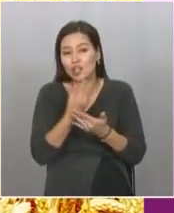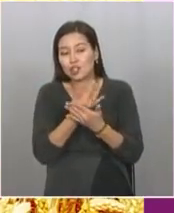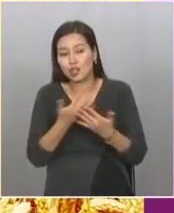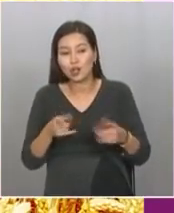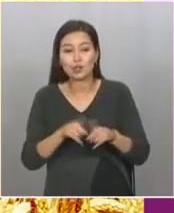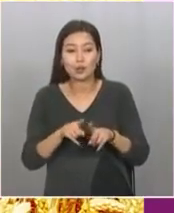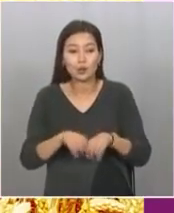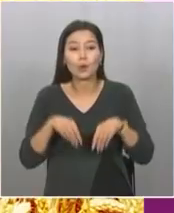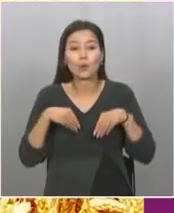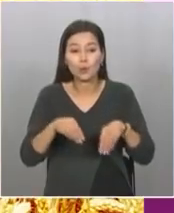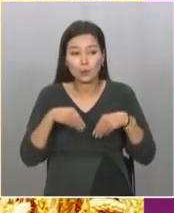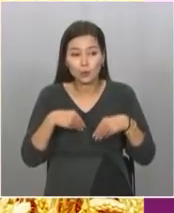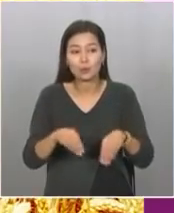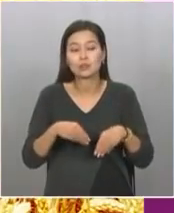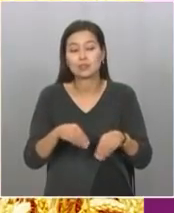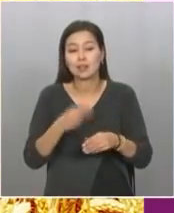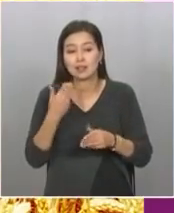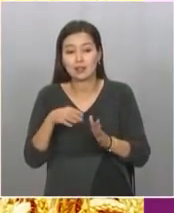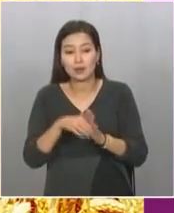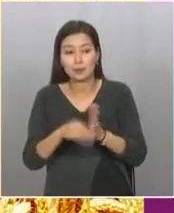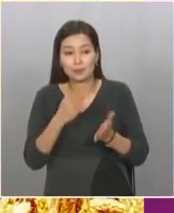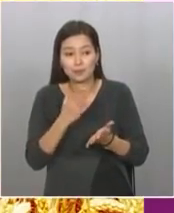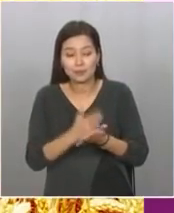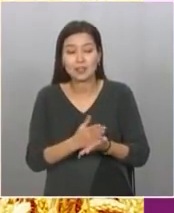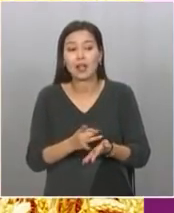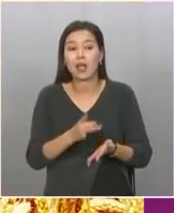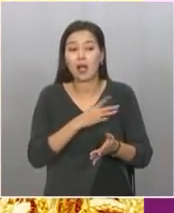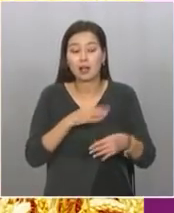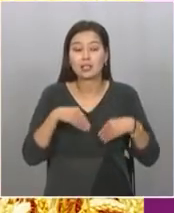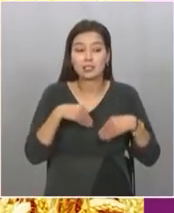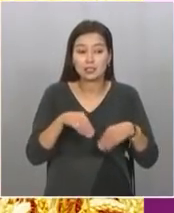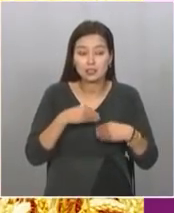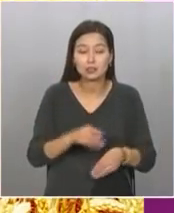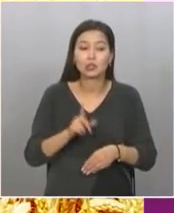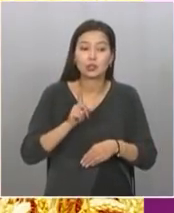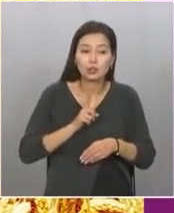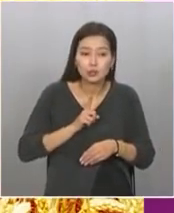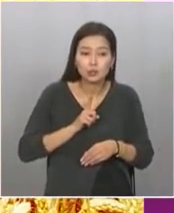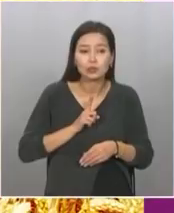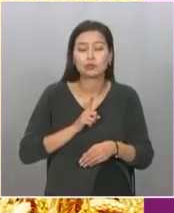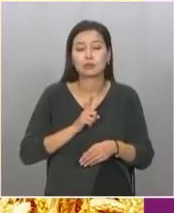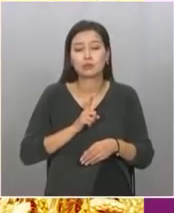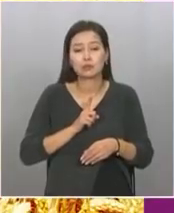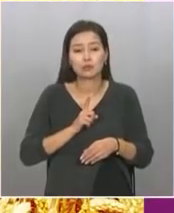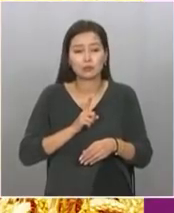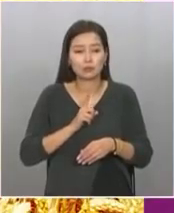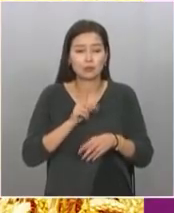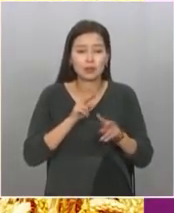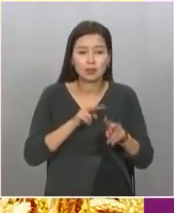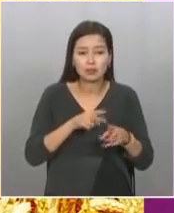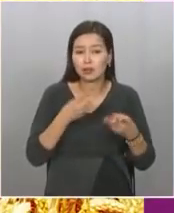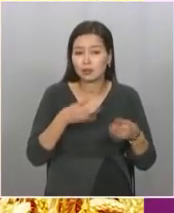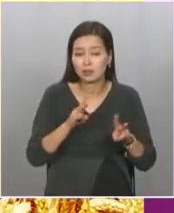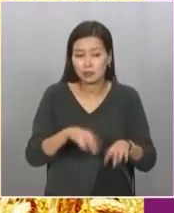түрлерін өсіретін егіс жатады. Ақ егіс күтіп баптауды көп қажет ете қоймайды, ал